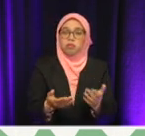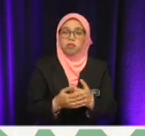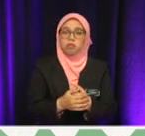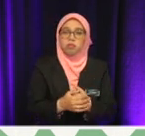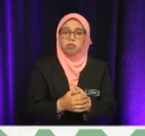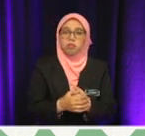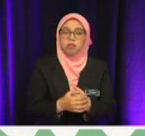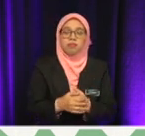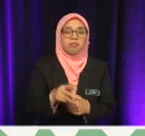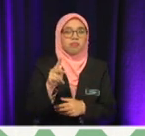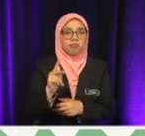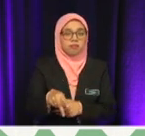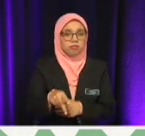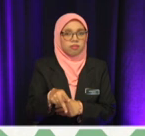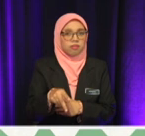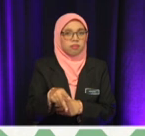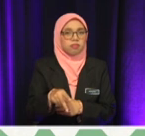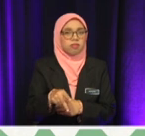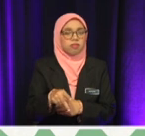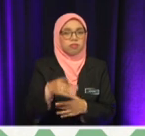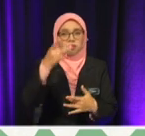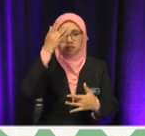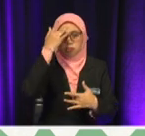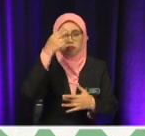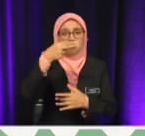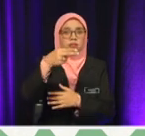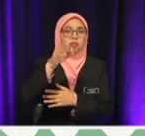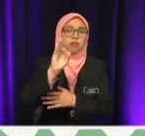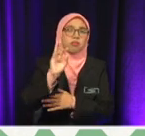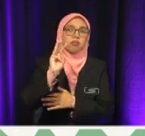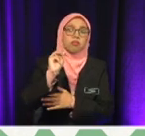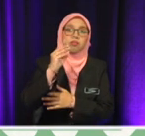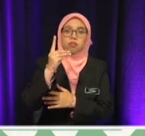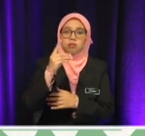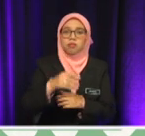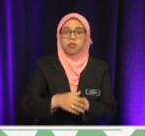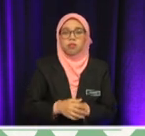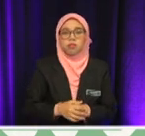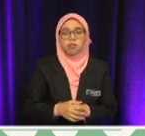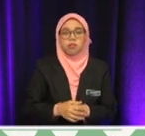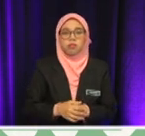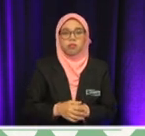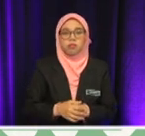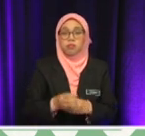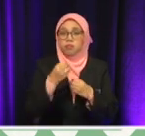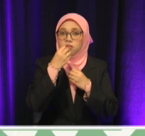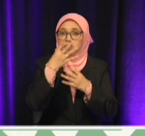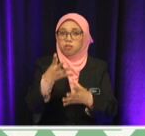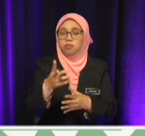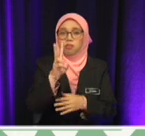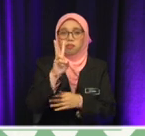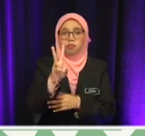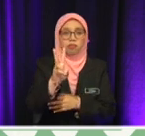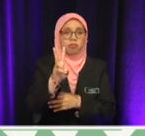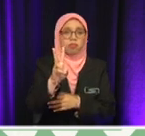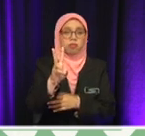lah daripada petikan itu, penyakit tangan, kaki dan juga mulut. Okey, soalan yang kedua, nyatakan dua simptom bagi